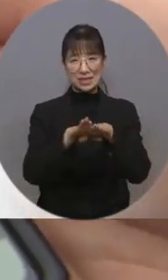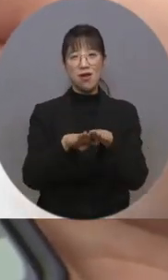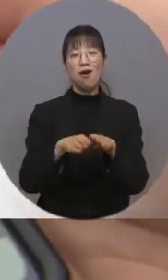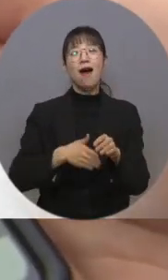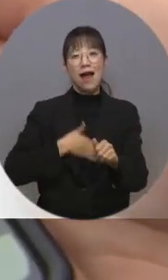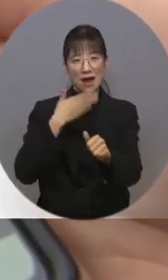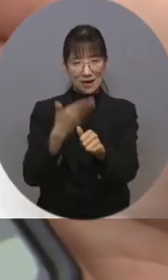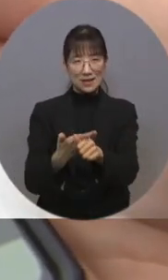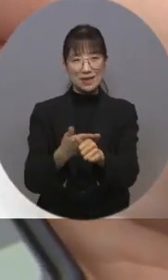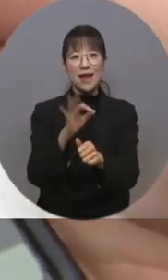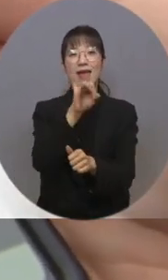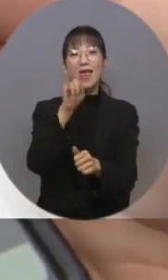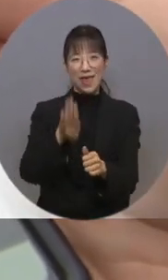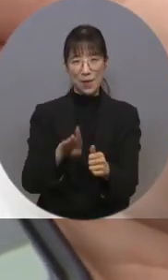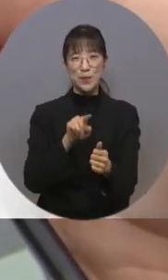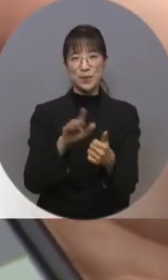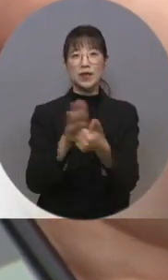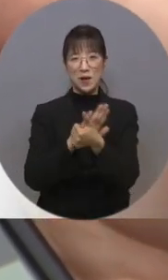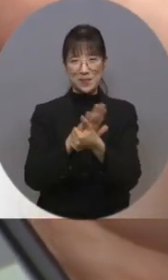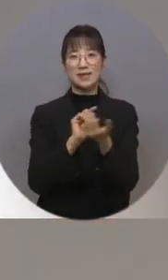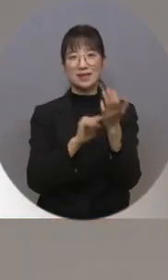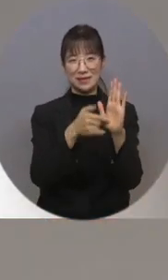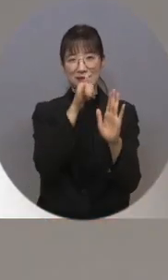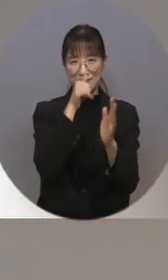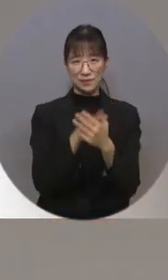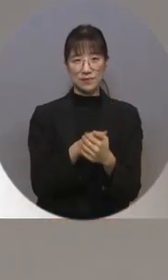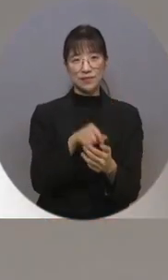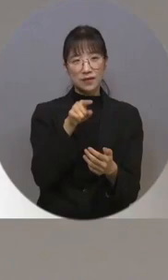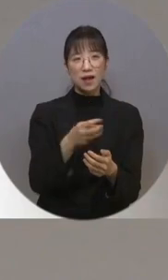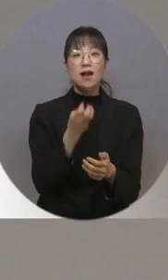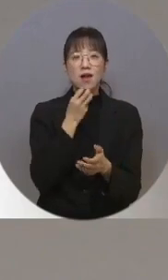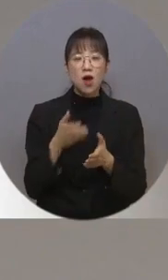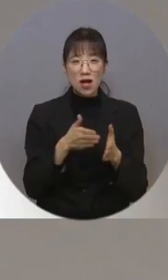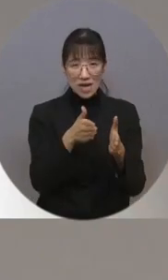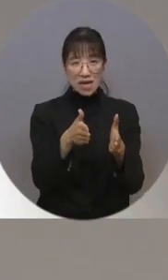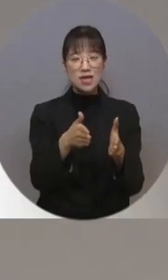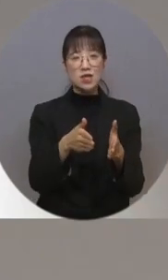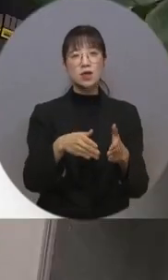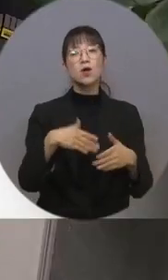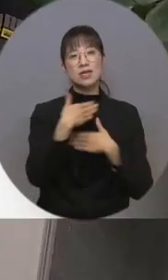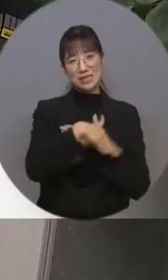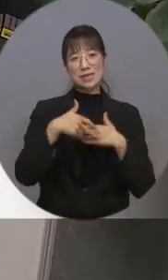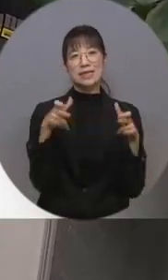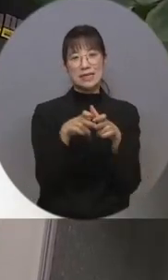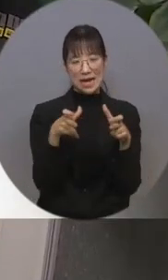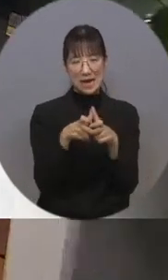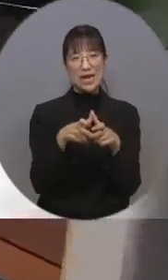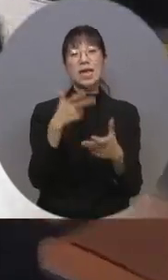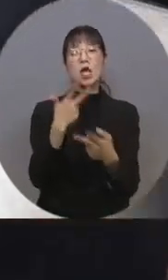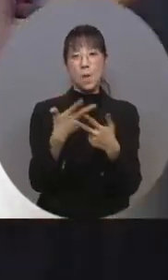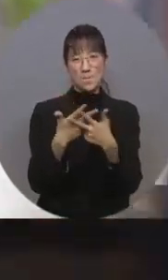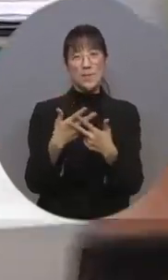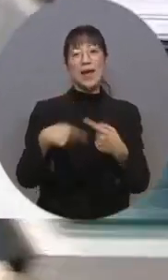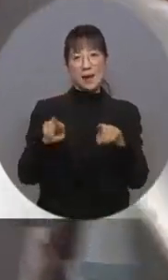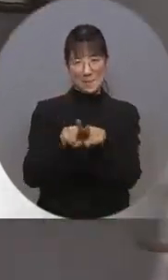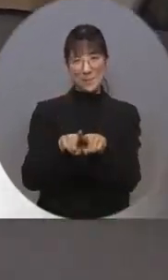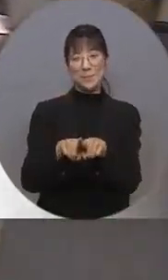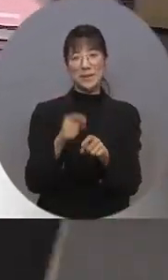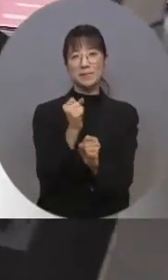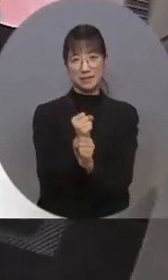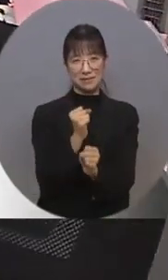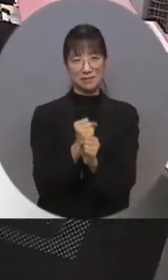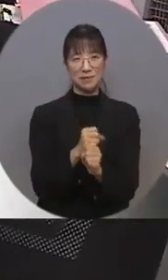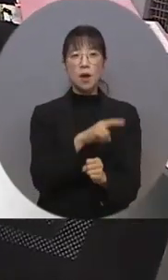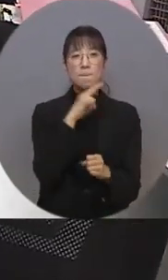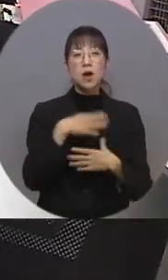운영하고 있습니다. 스마트 앱 서비스는 경기도 지체장애인협회와의 협업으로 개발됐습니다. 기존의